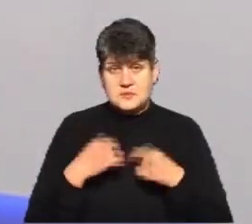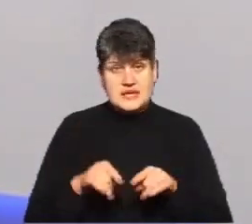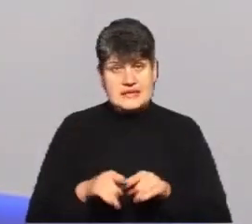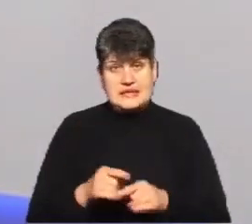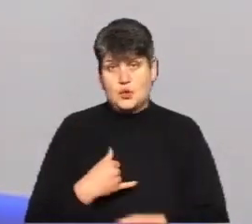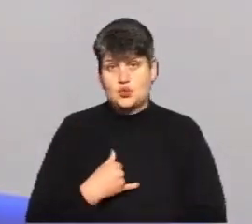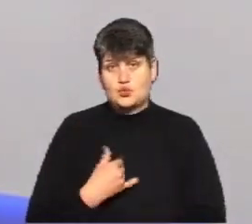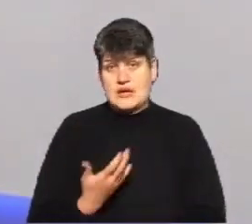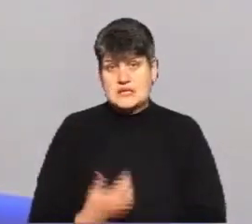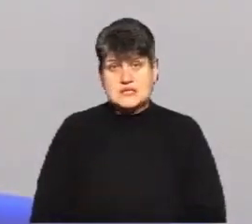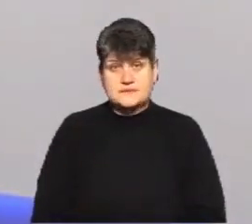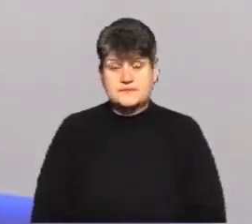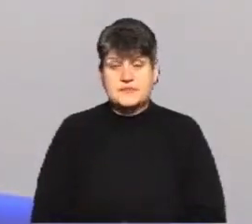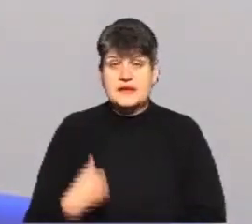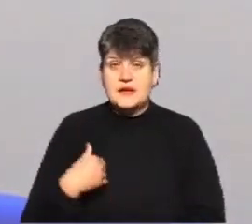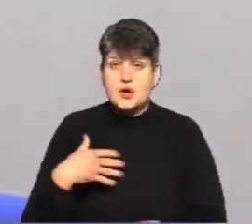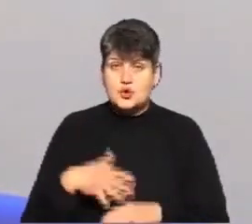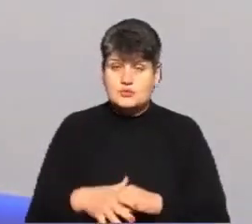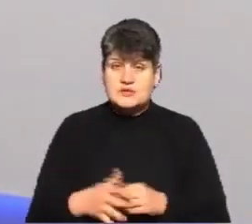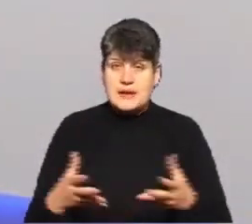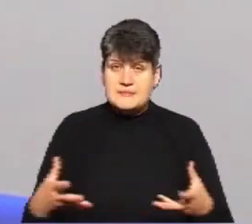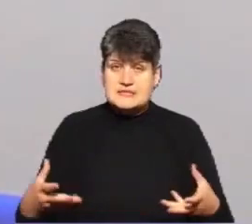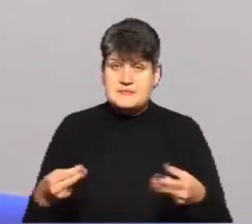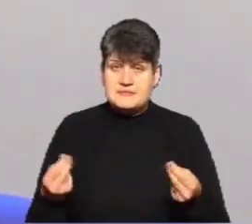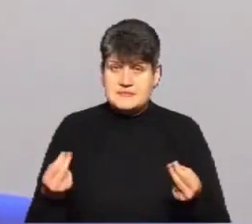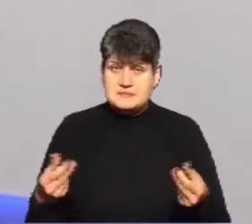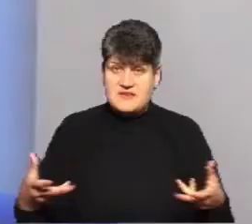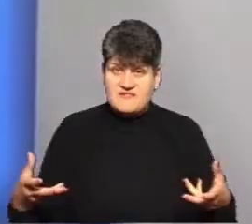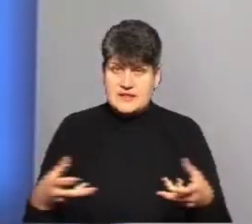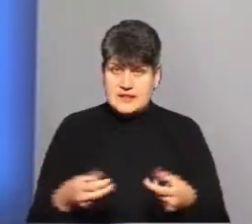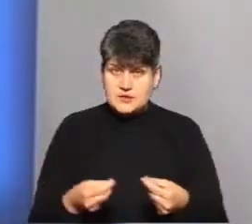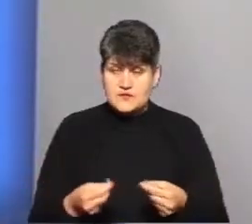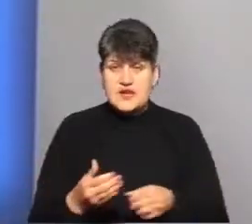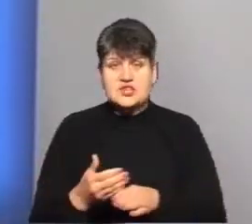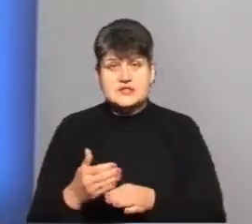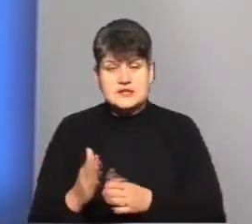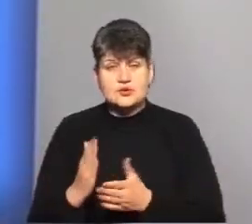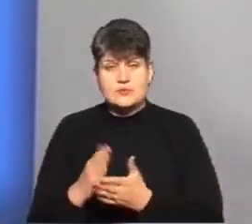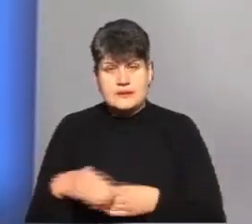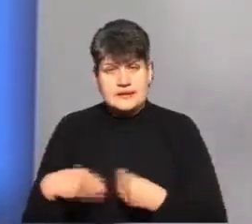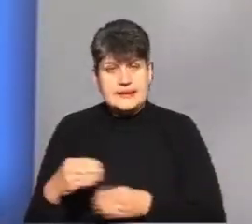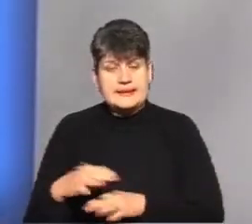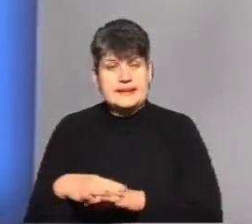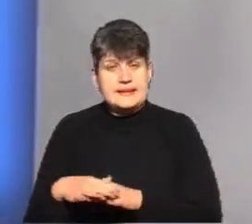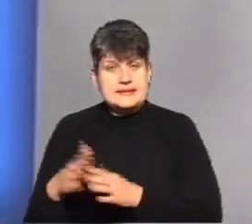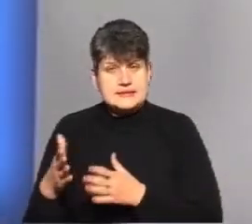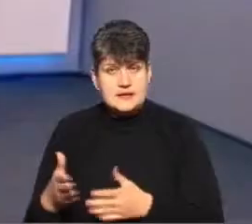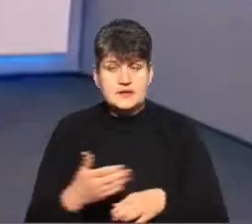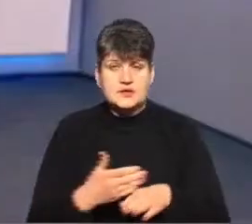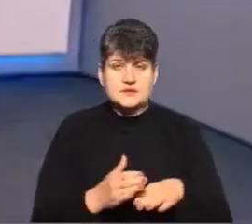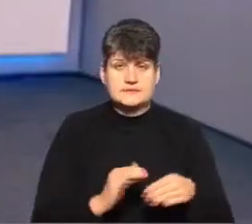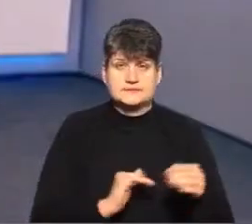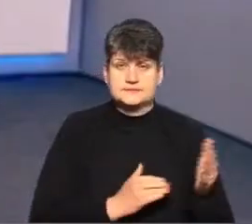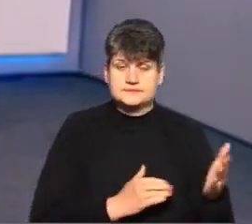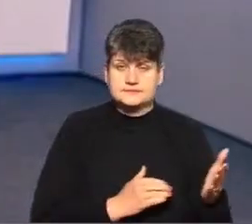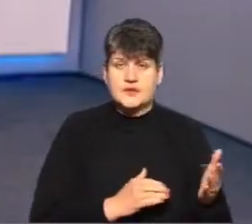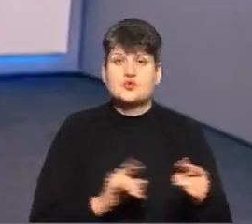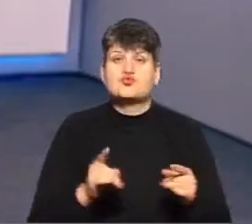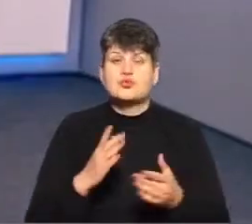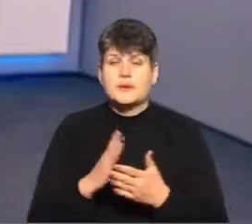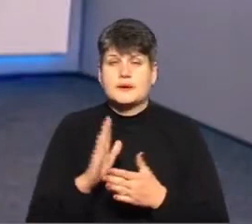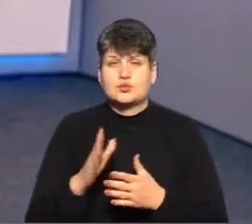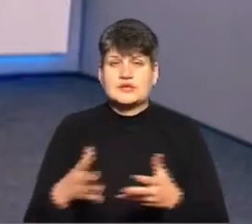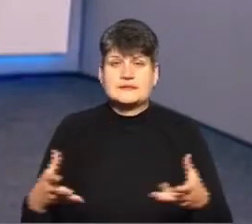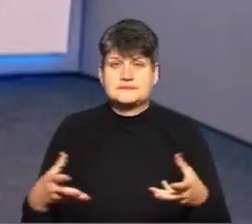розумію, що там співфінансування, так? Тобто якусь частину... Якусь частину має давати населення. Чому має бути співфінансування від споживачів? Тому що, як